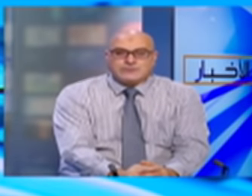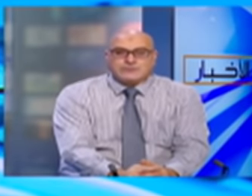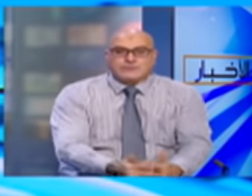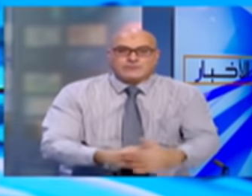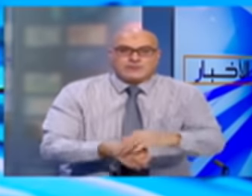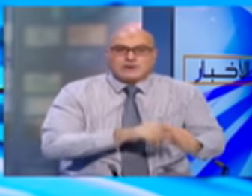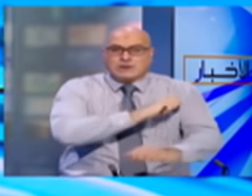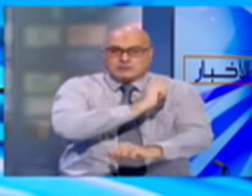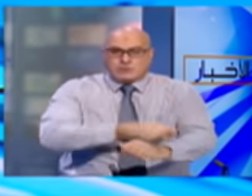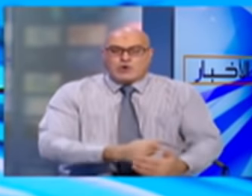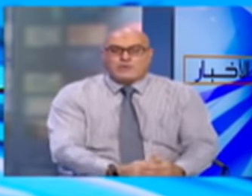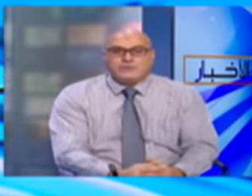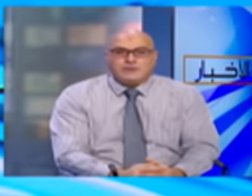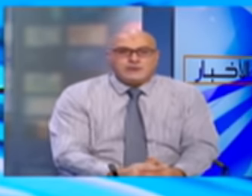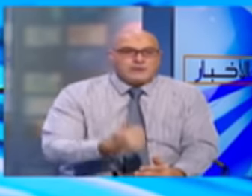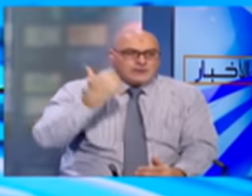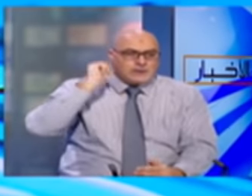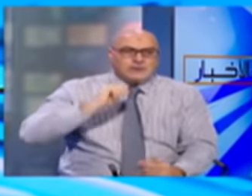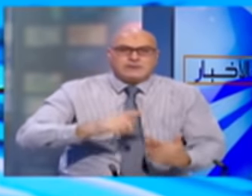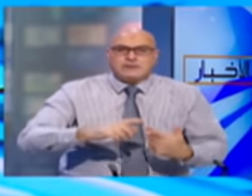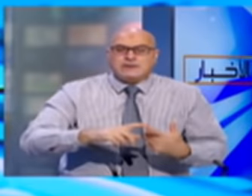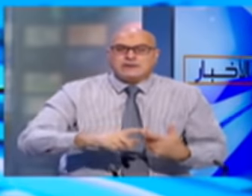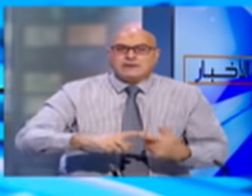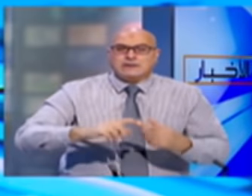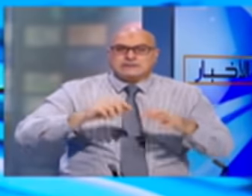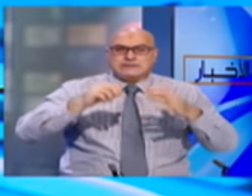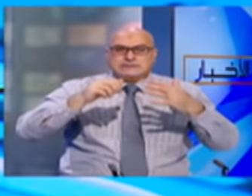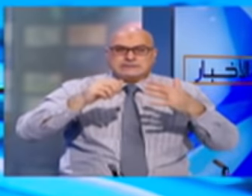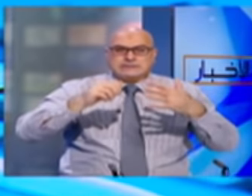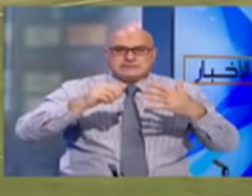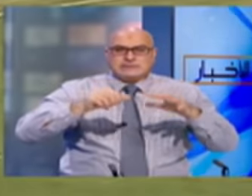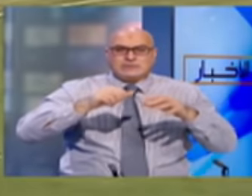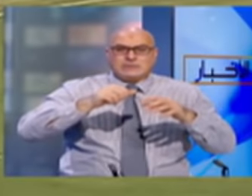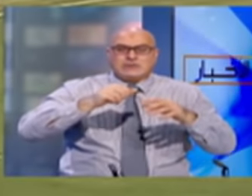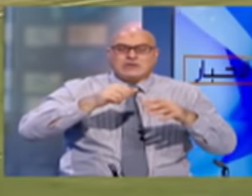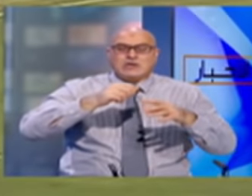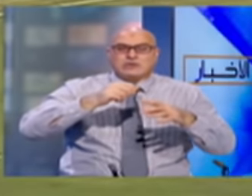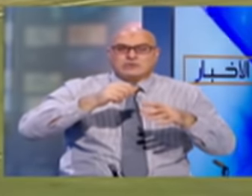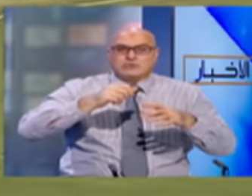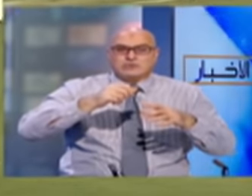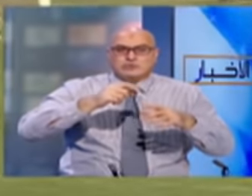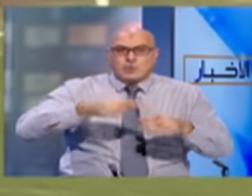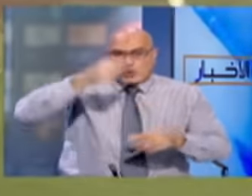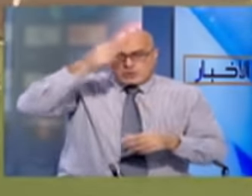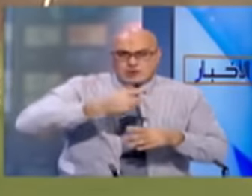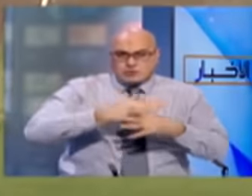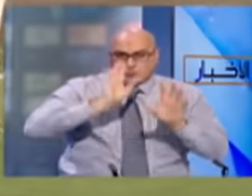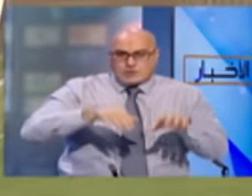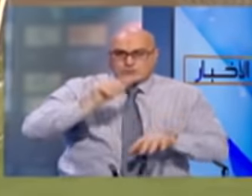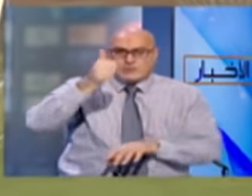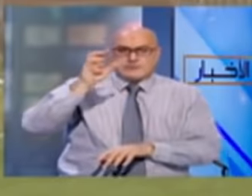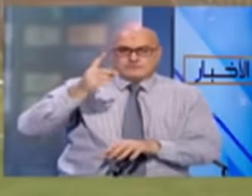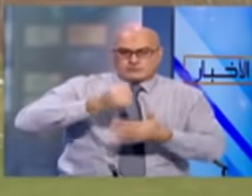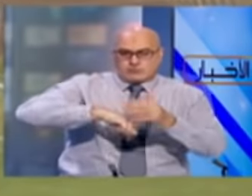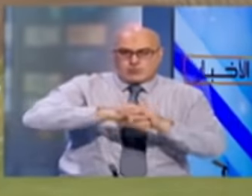رياضة الآن، حيث لعبت أمس الجولة 16 من البطولة الوطنية المحترفة الأولى لكرة